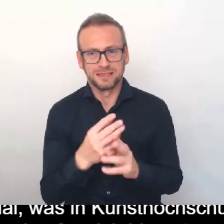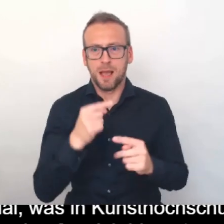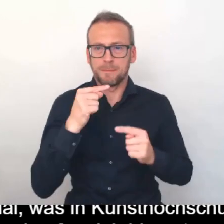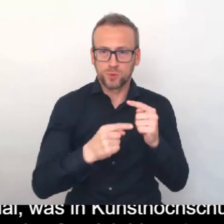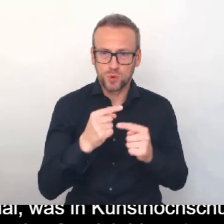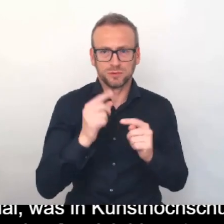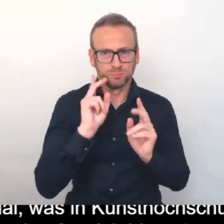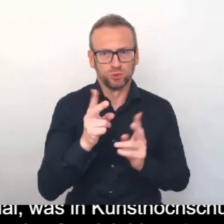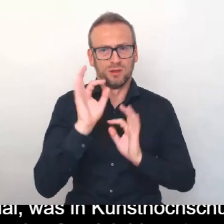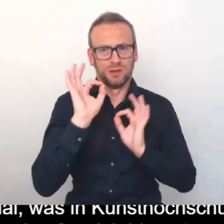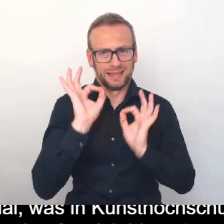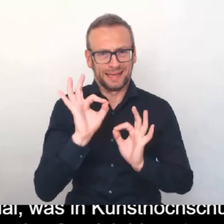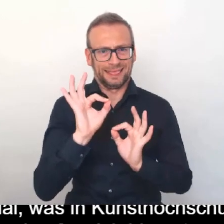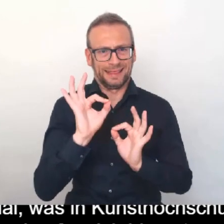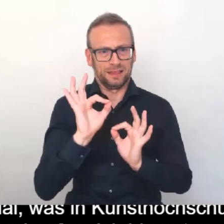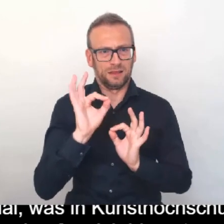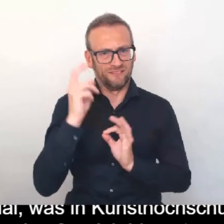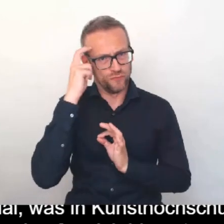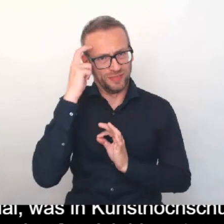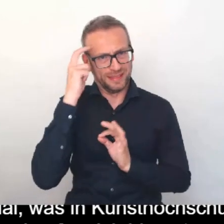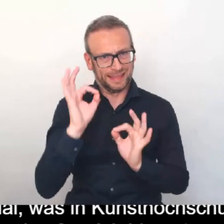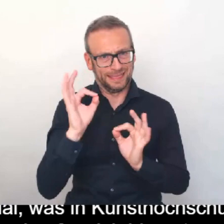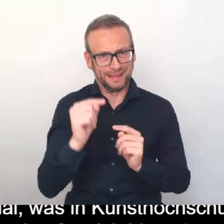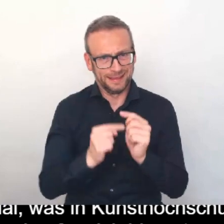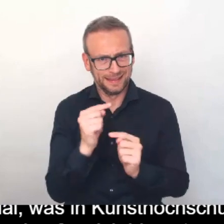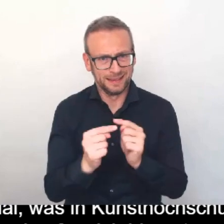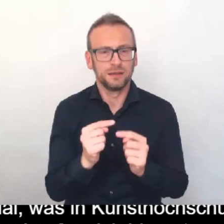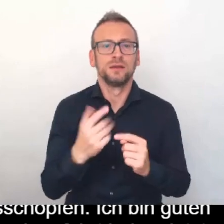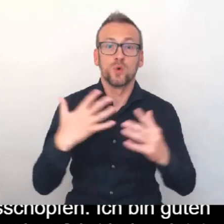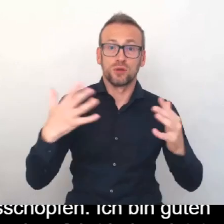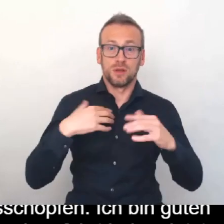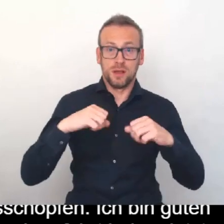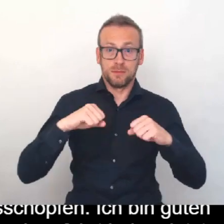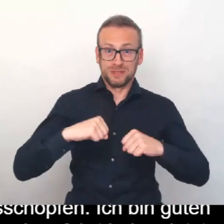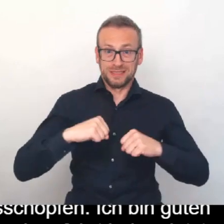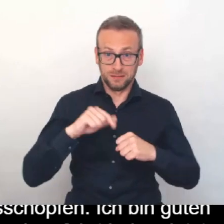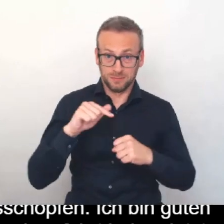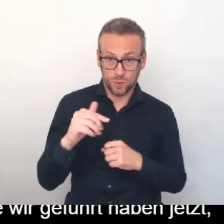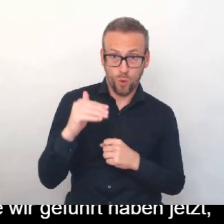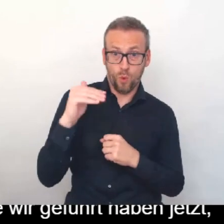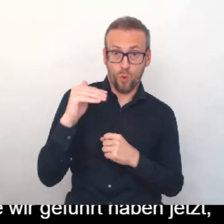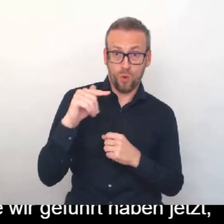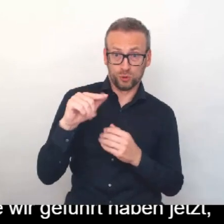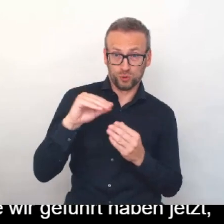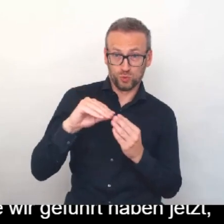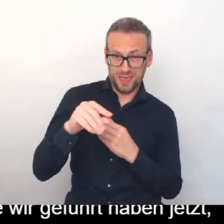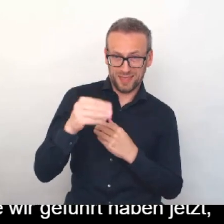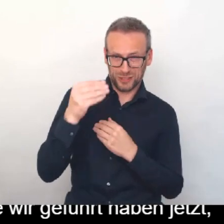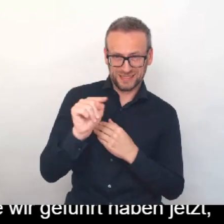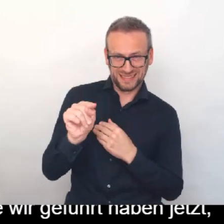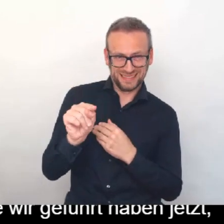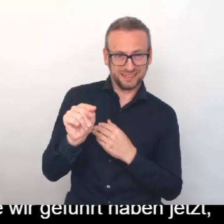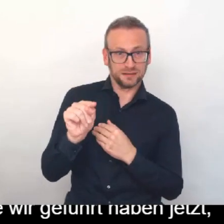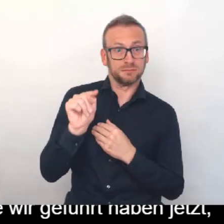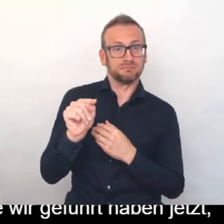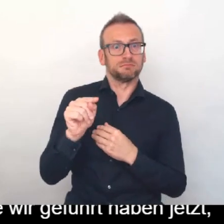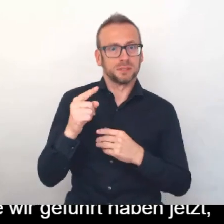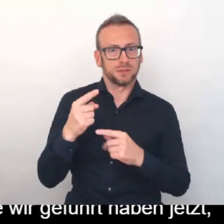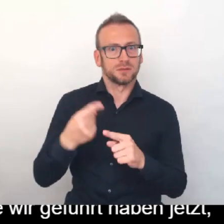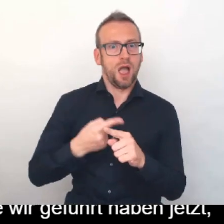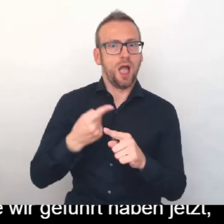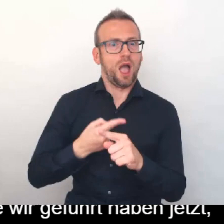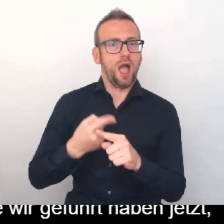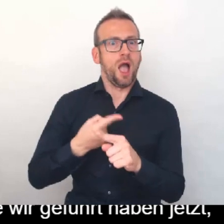vom jetzigen Ansatz her ist das ein großer Aufschlag in die richtige Richtung, mit dem wir zufrieden sind. Zu dem wissenschaftlichen